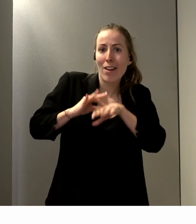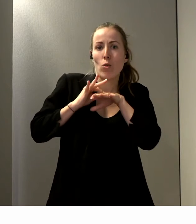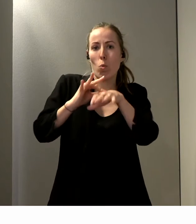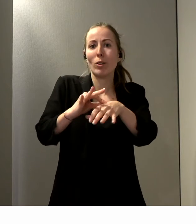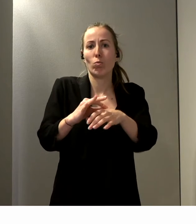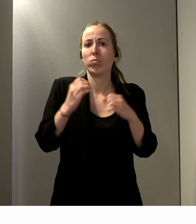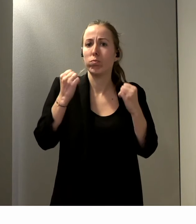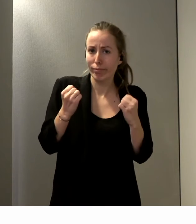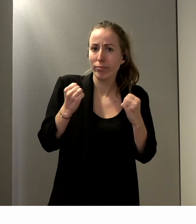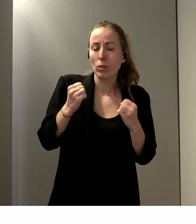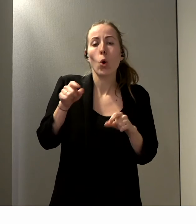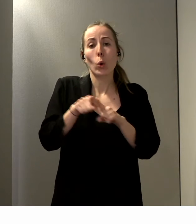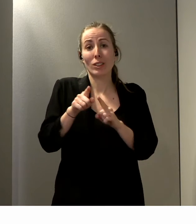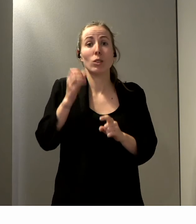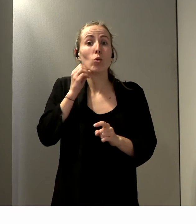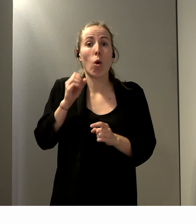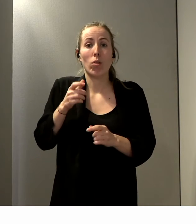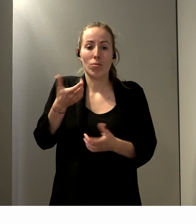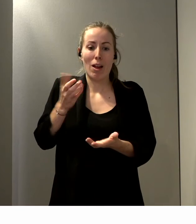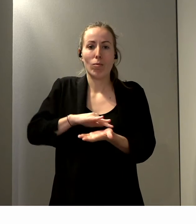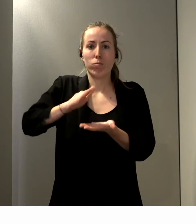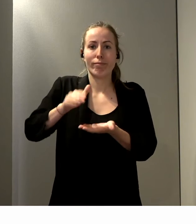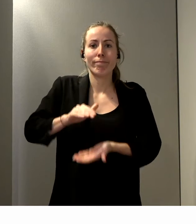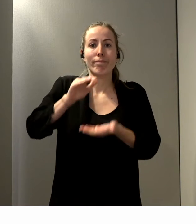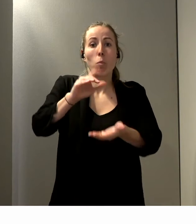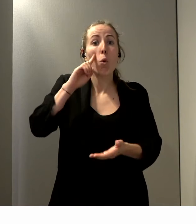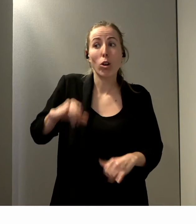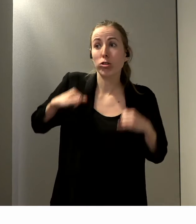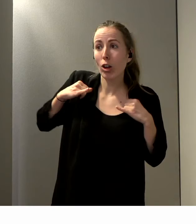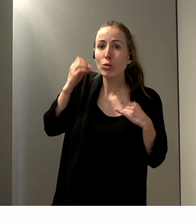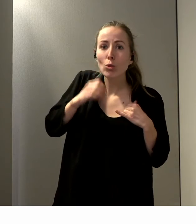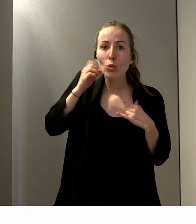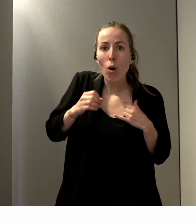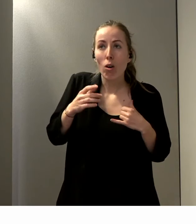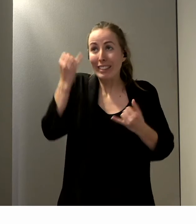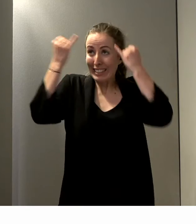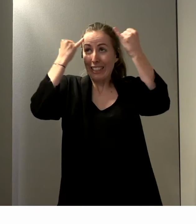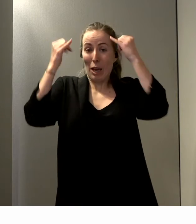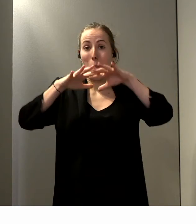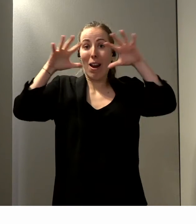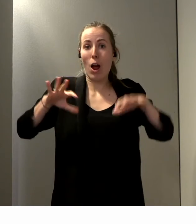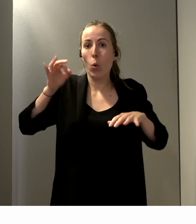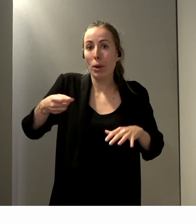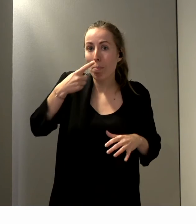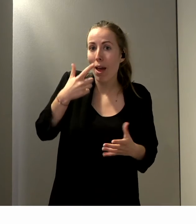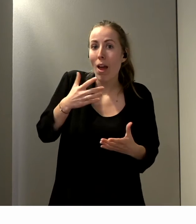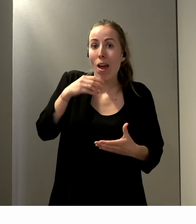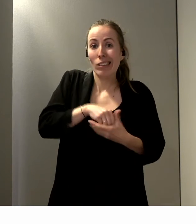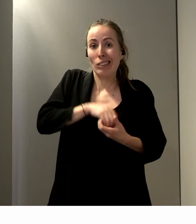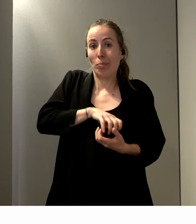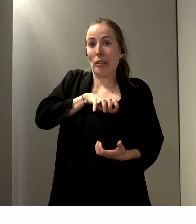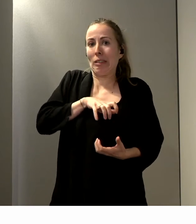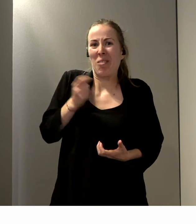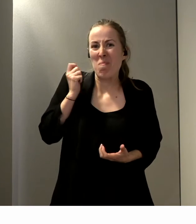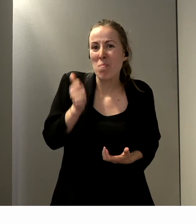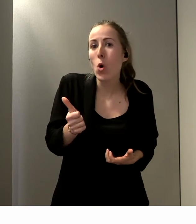de leur apporter une dotation en capital, parce que souvent quand on est jeune, on a moins eu l'occasion, on a des idées, mais on n'a peut-être pas forcément eu l'occasion de mettre